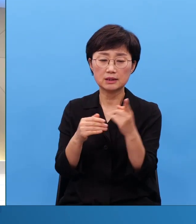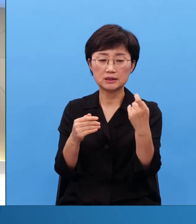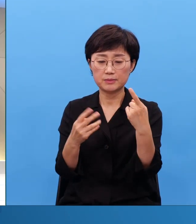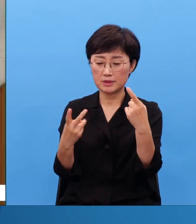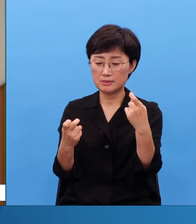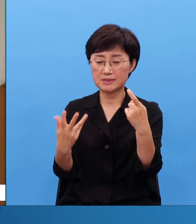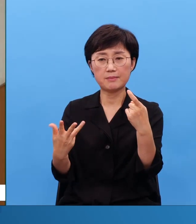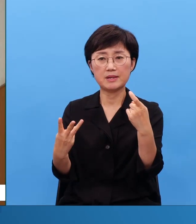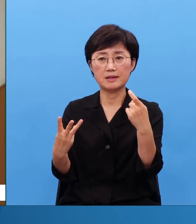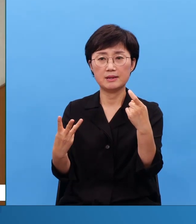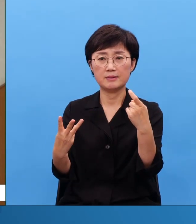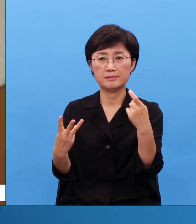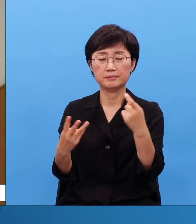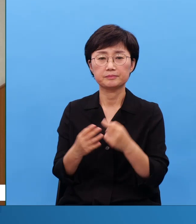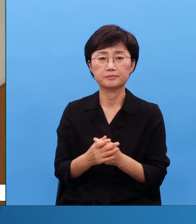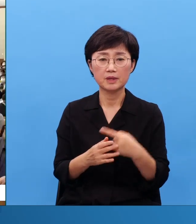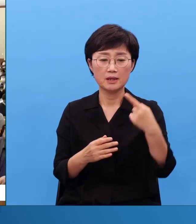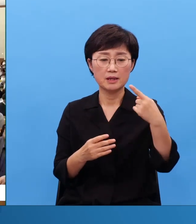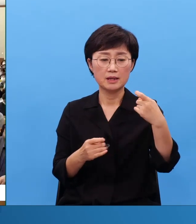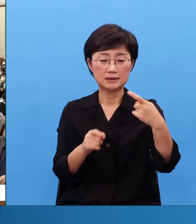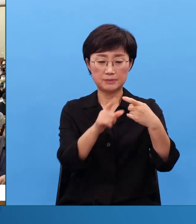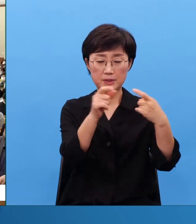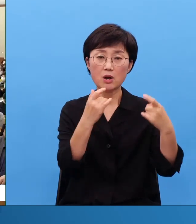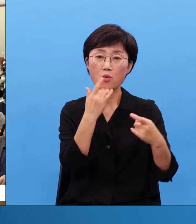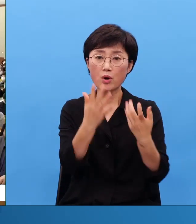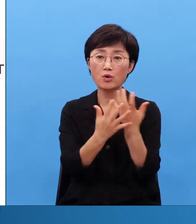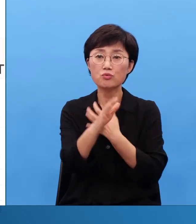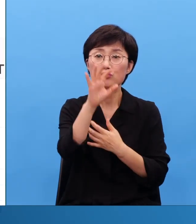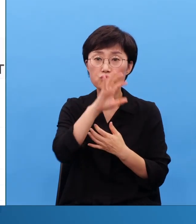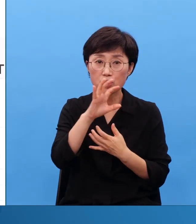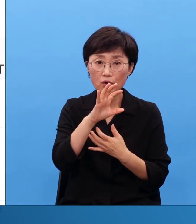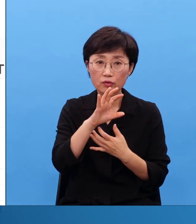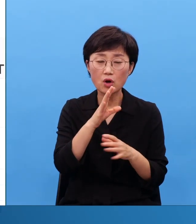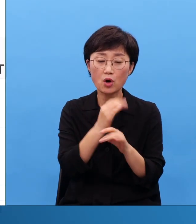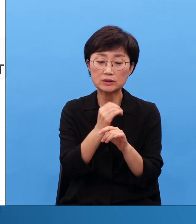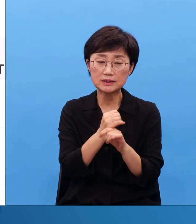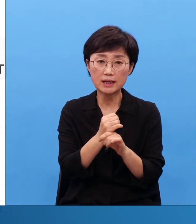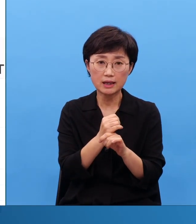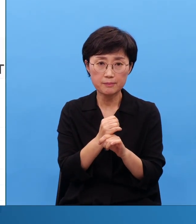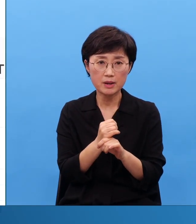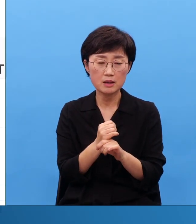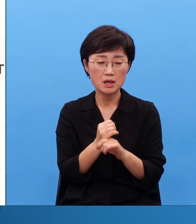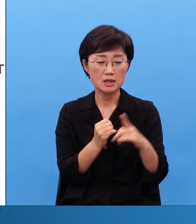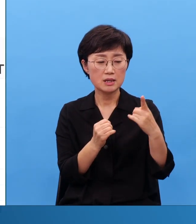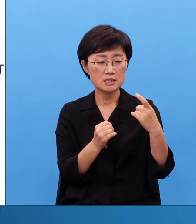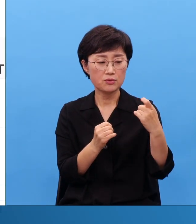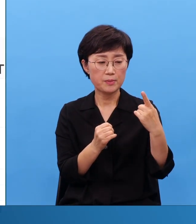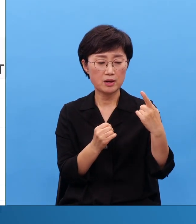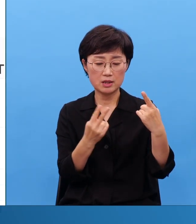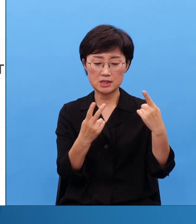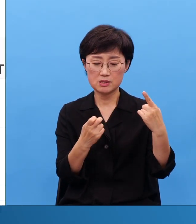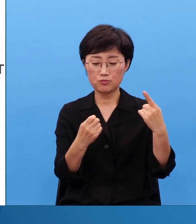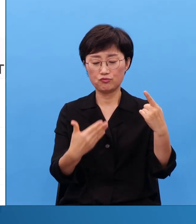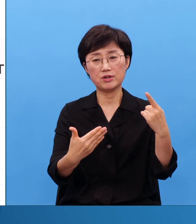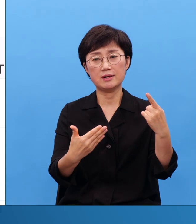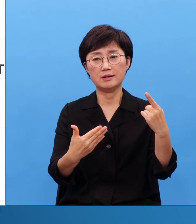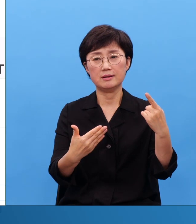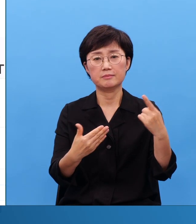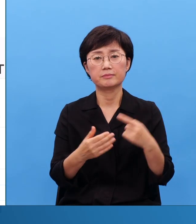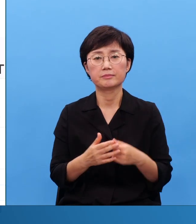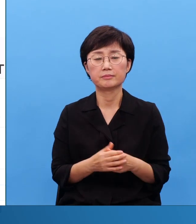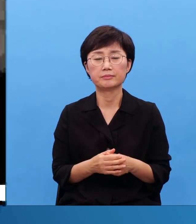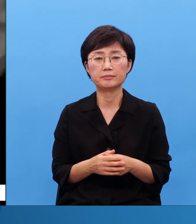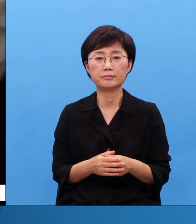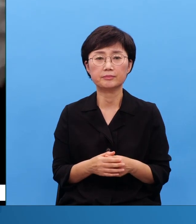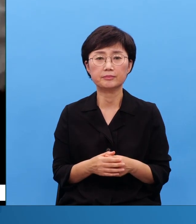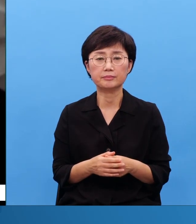마감됩니다. 11월 237 화요제자 훈련은 이달 마지막 주 화요일인 29일 덕평 RUTC에서